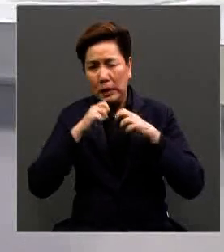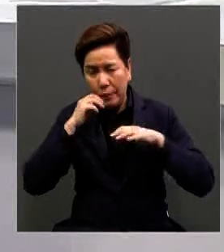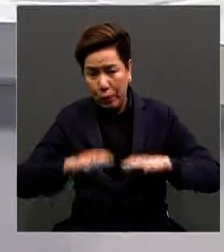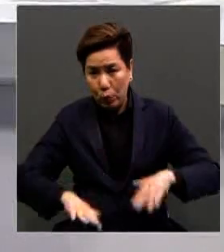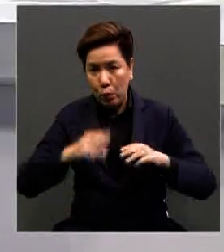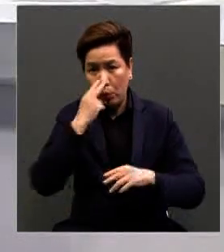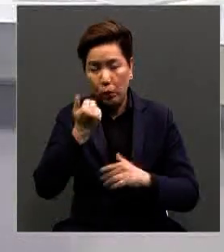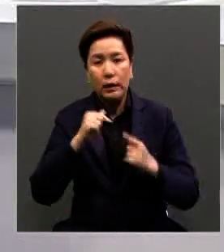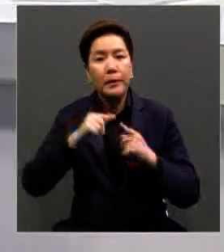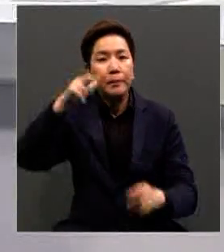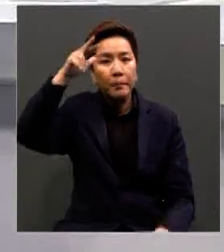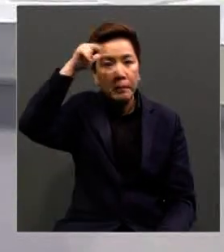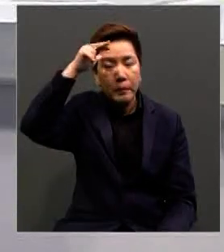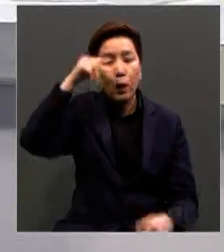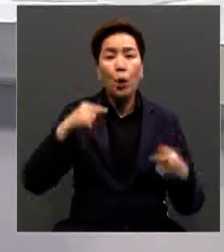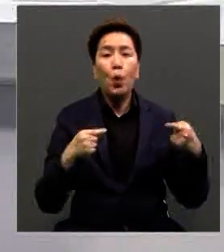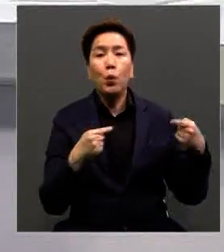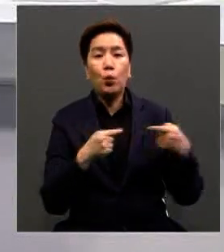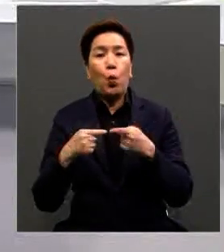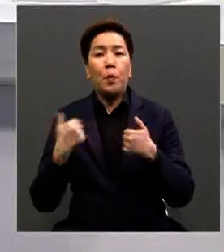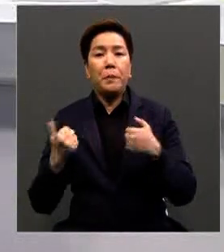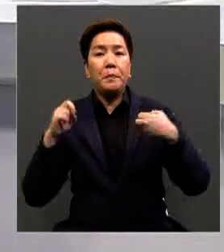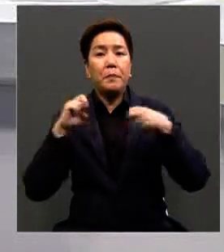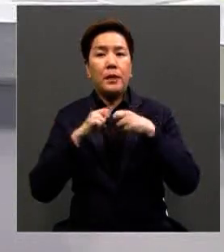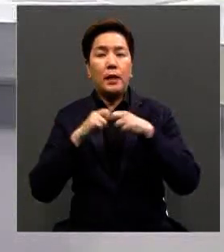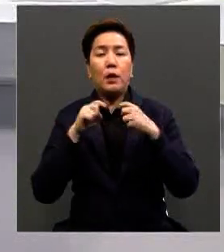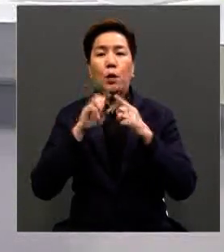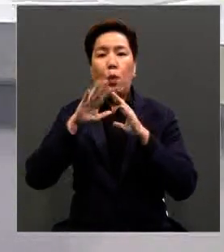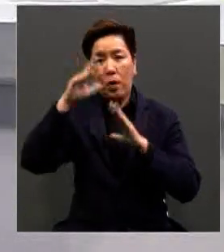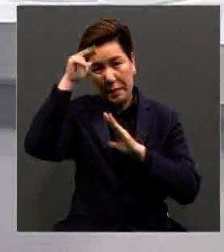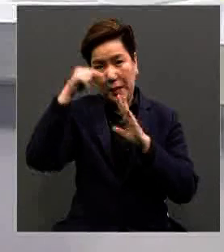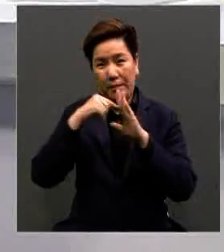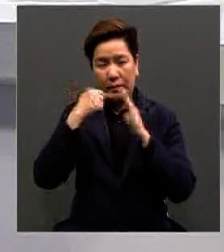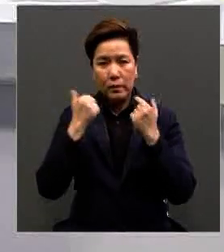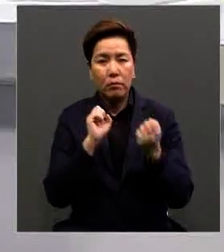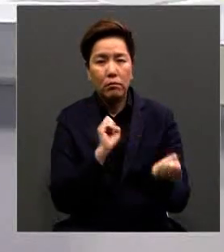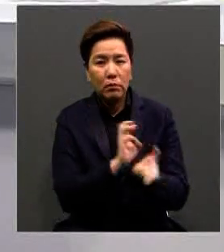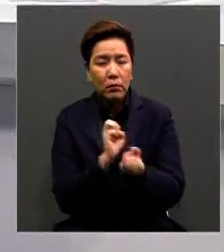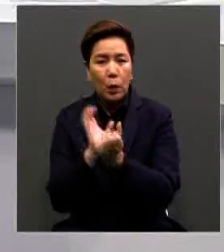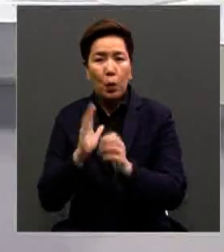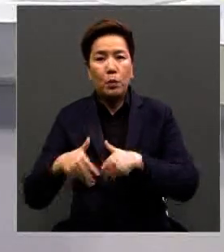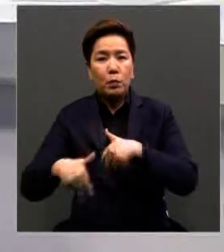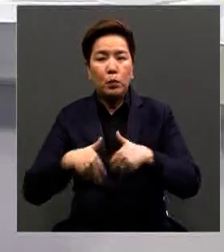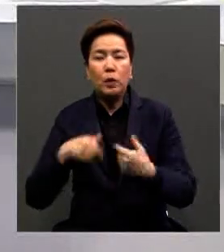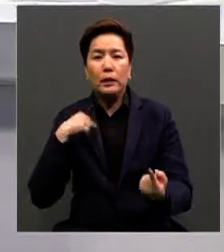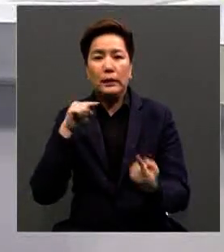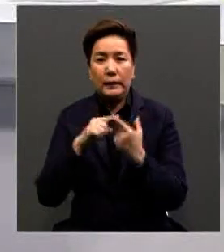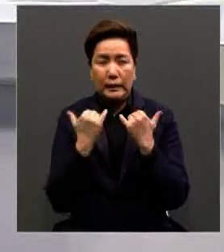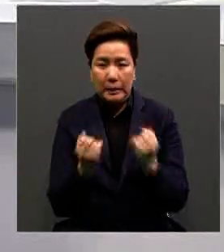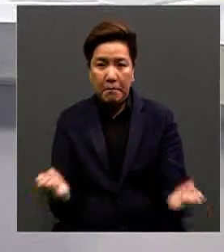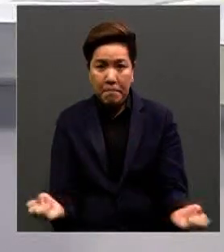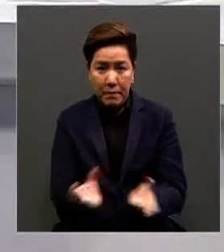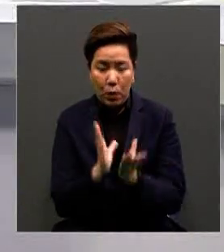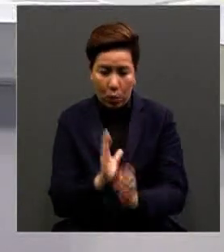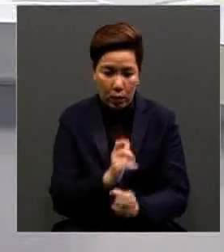ไปดูกันที่จังหวัดลำปางต่อนะครับสำหรับสถานการณ์น้ำในพื้นที่จังหวัดลำปางตอนนี้เนี่ยส่งผลกระทบกับพี่น้องประชาชนในพื้นที่ที่